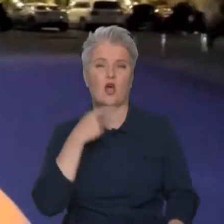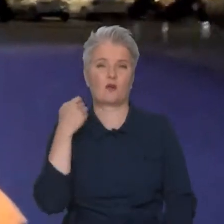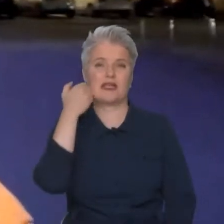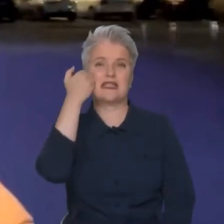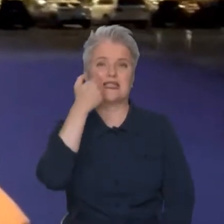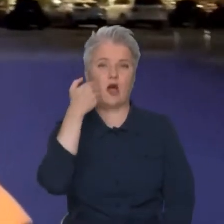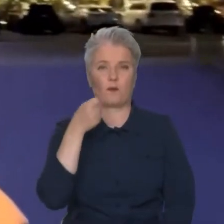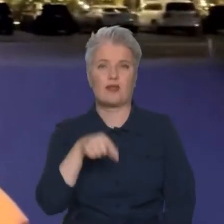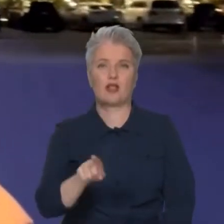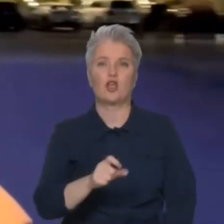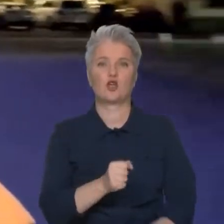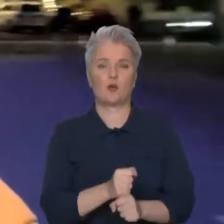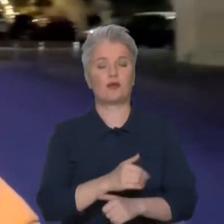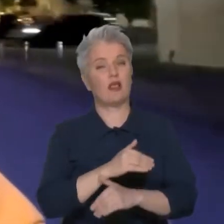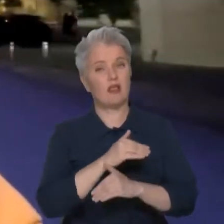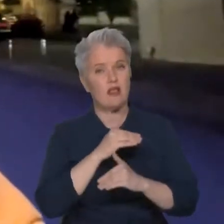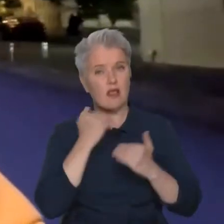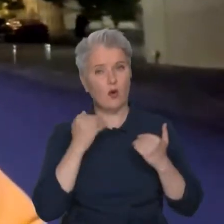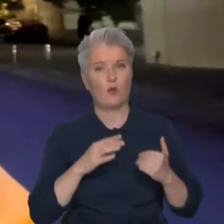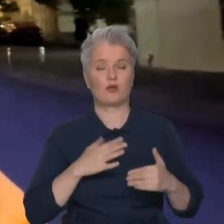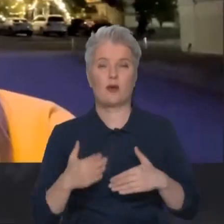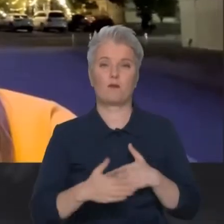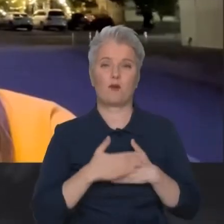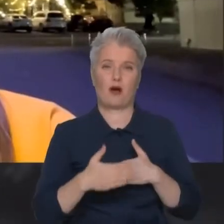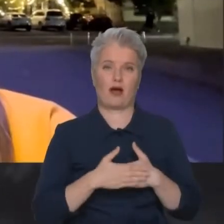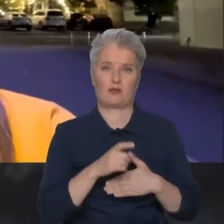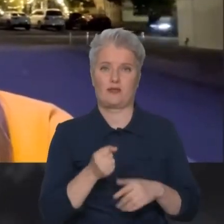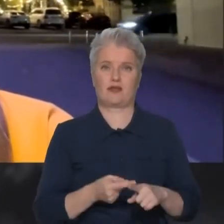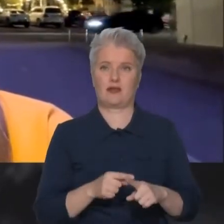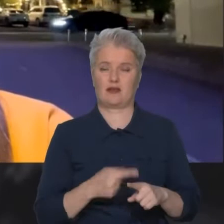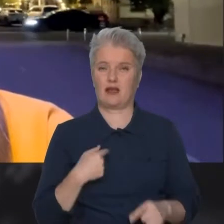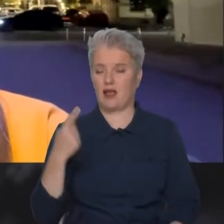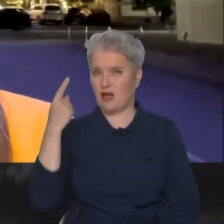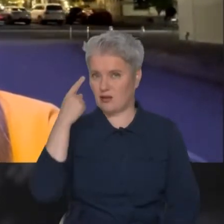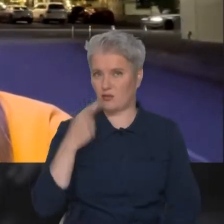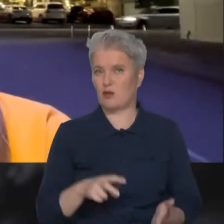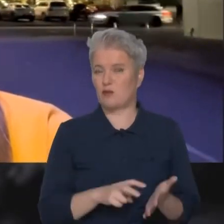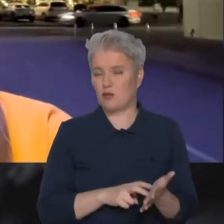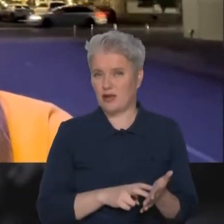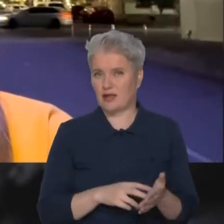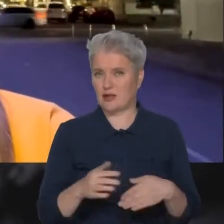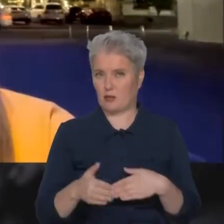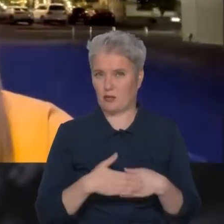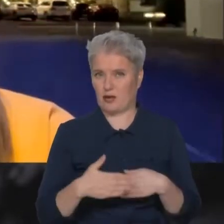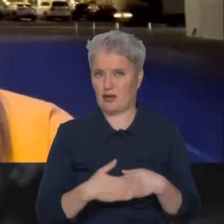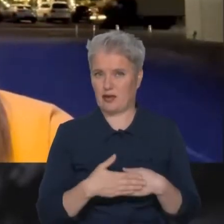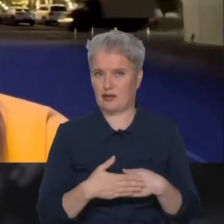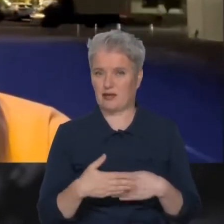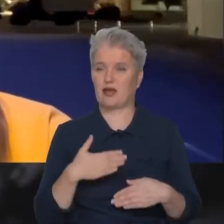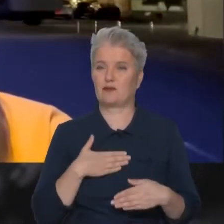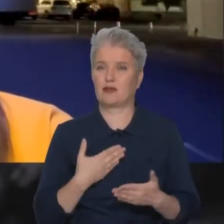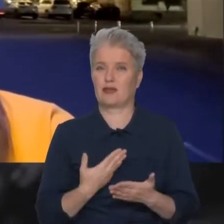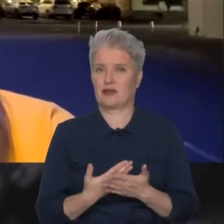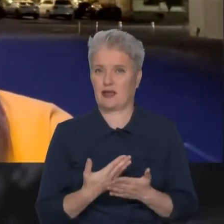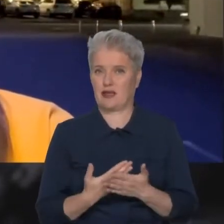вони роблять, і вони не хочуть бути покараними, зрештою, за це. Ну, я думаю, що це все ж таки вони бояться покарання. Мені